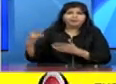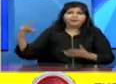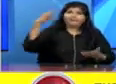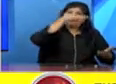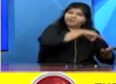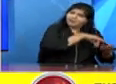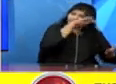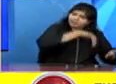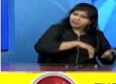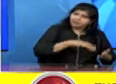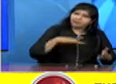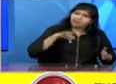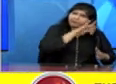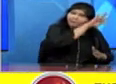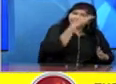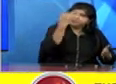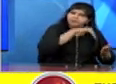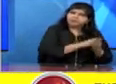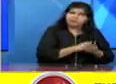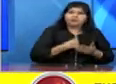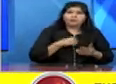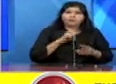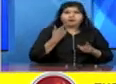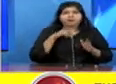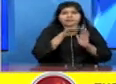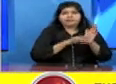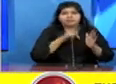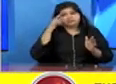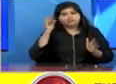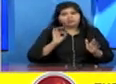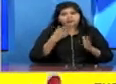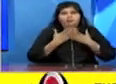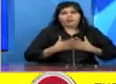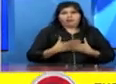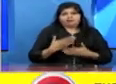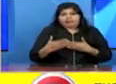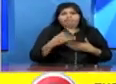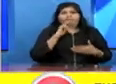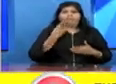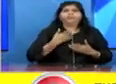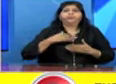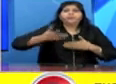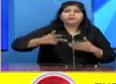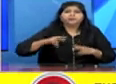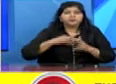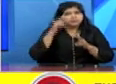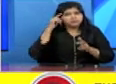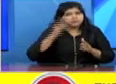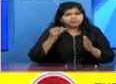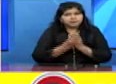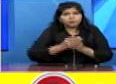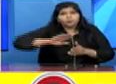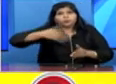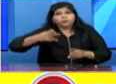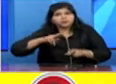करके आए हैं और दोहरी सावधानी बरत रहे हैं। वे ये सुनिश्चित करना चाहते हैं कि किसी भी सूरत में कोई